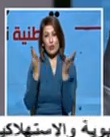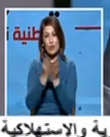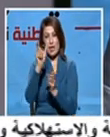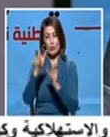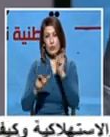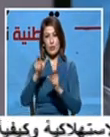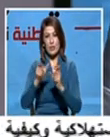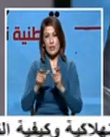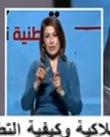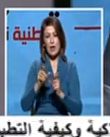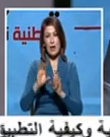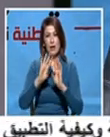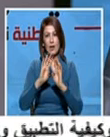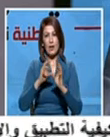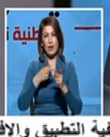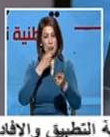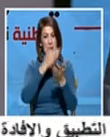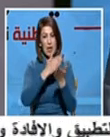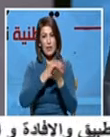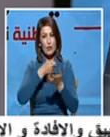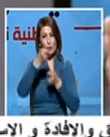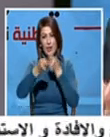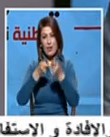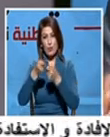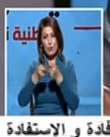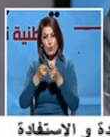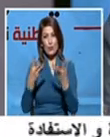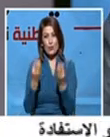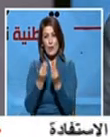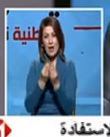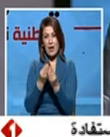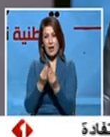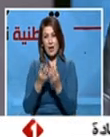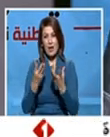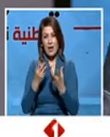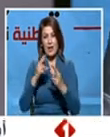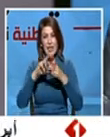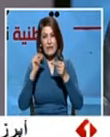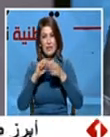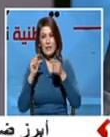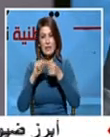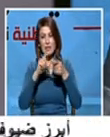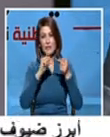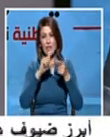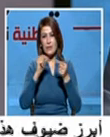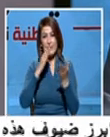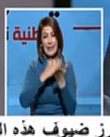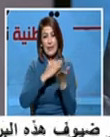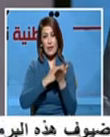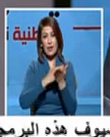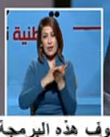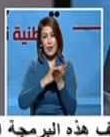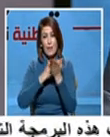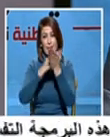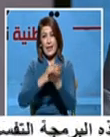ياخذوا دواياتهم يلقاهم في لي زوفيسين بالاوردونونس مع بيان سور اون ليتر ريكوموندي، ومش ياخذوا الدوايات نتاعهم، ما